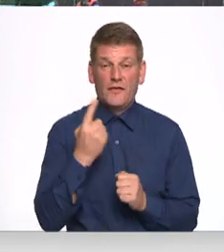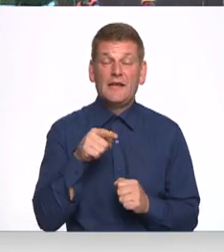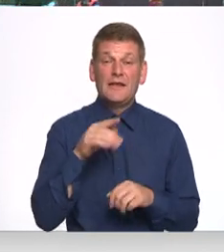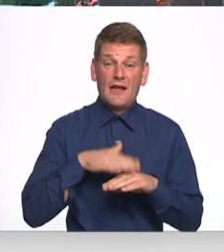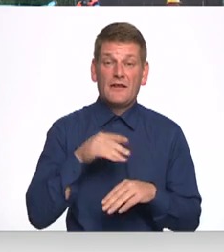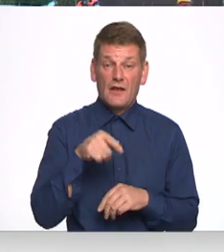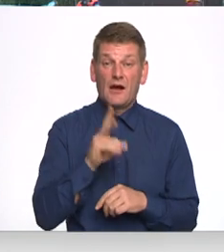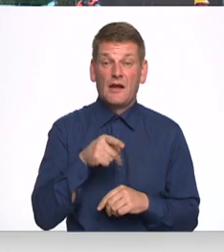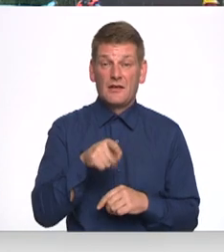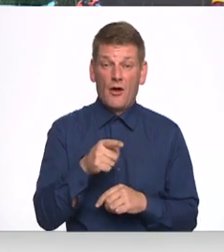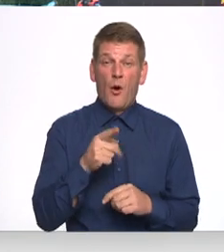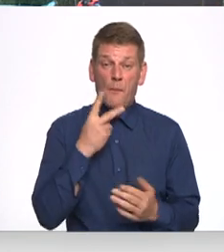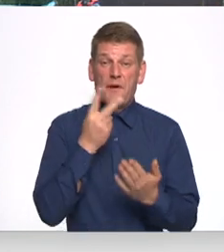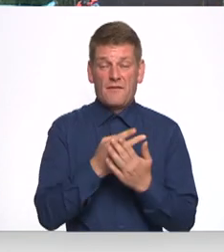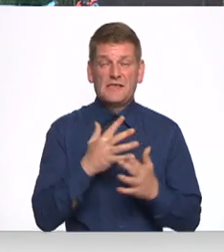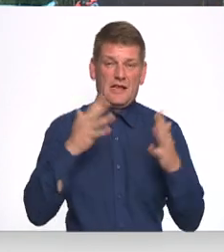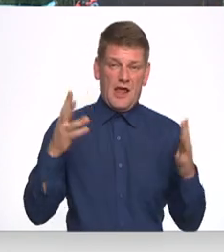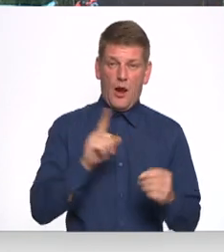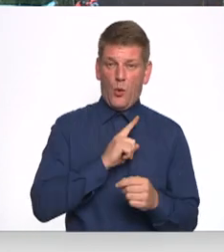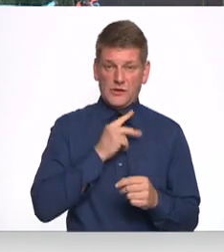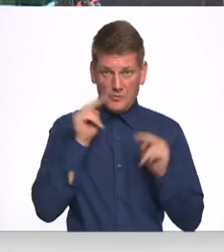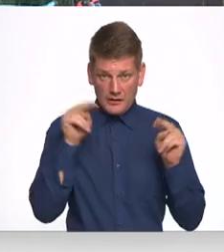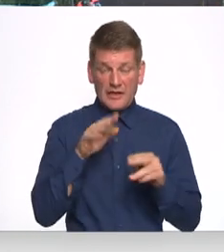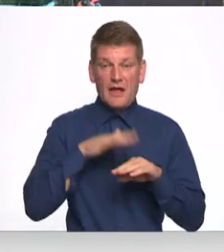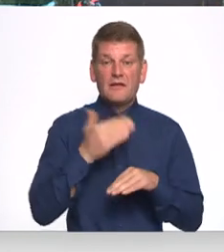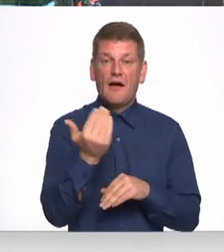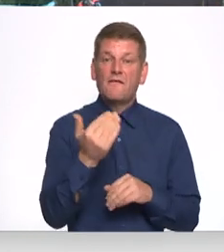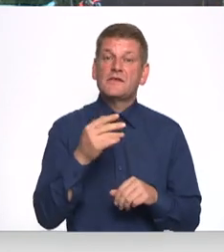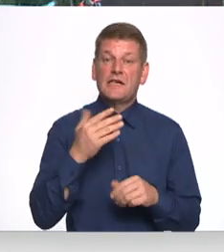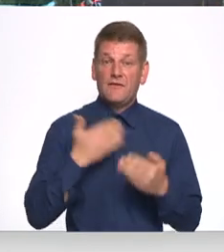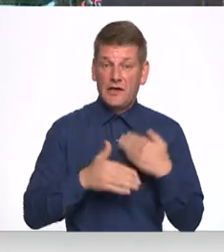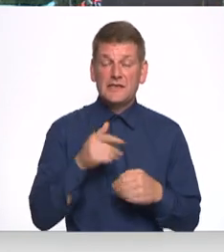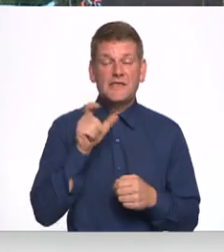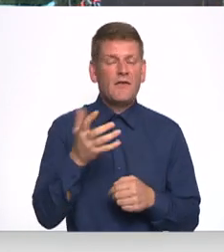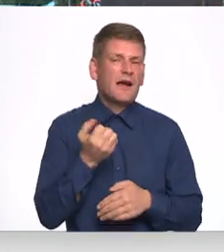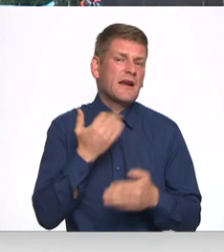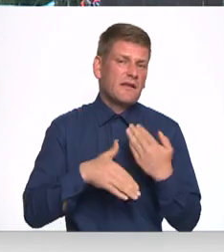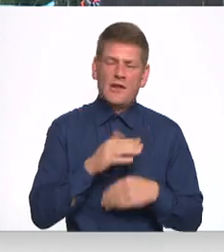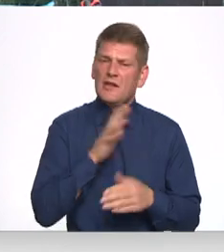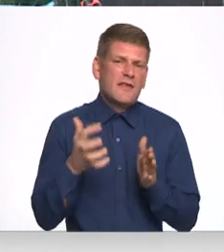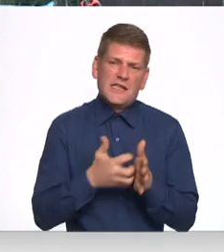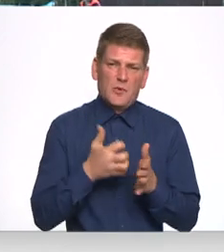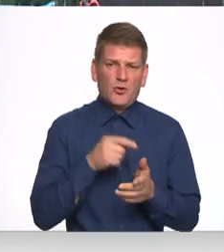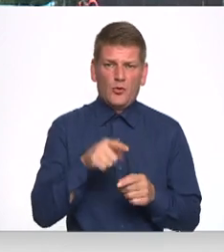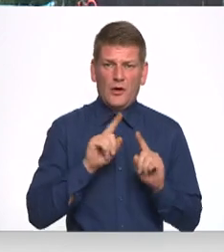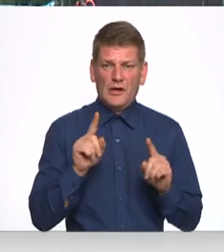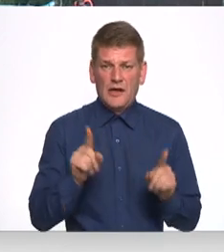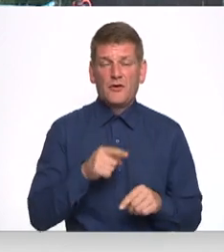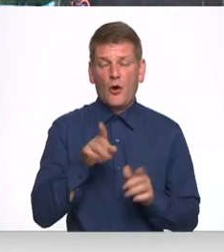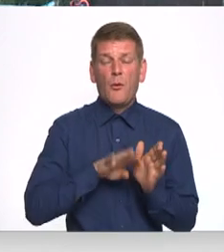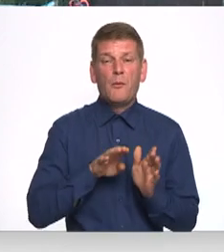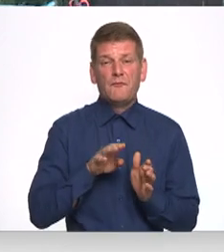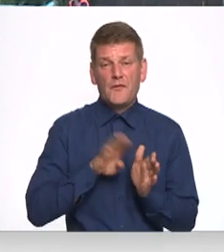arī, ka tev pietiek pievērsta pārāk liela uzmanība, dēļ tavas invaliditātes, cilvēka invaliditāte arī neizmanto to lietu. Tev patīk vienkārši